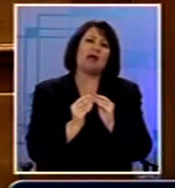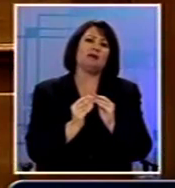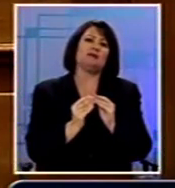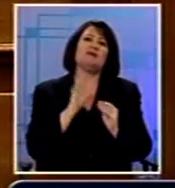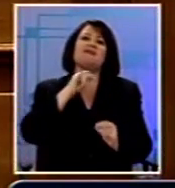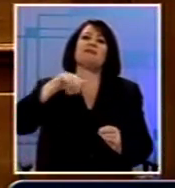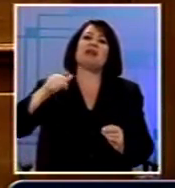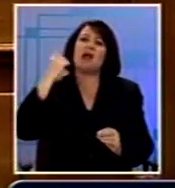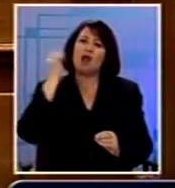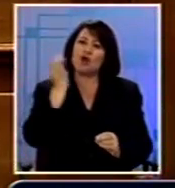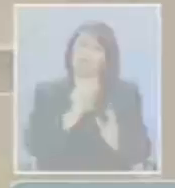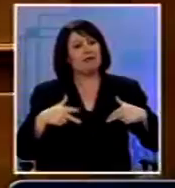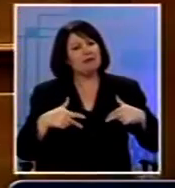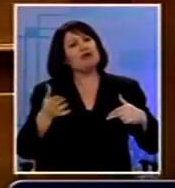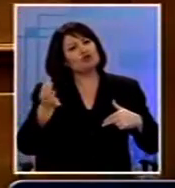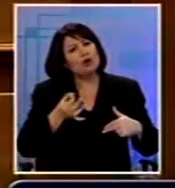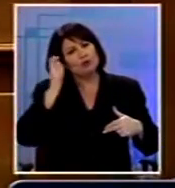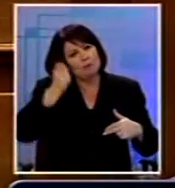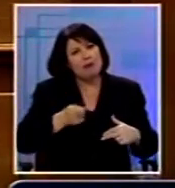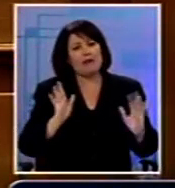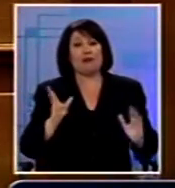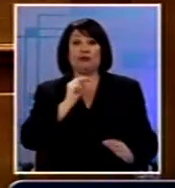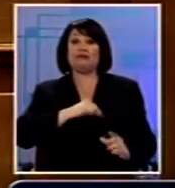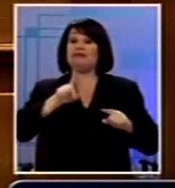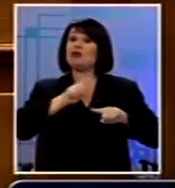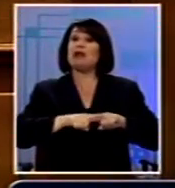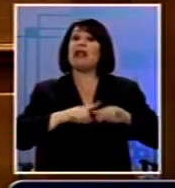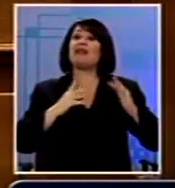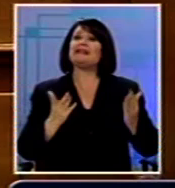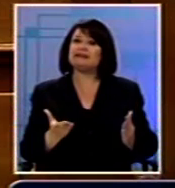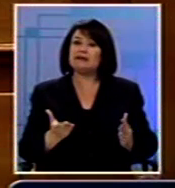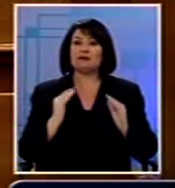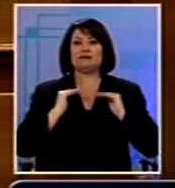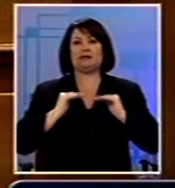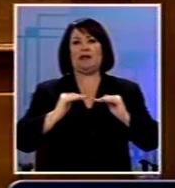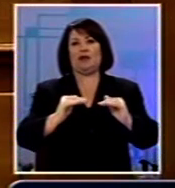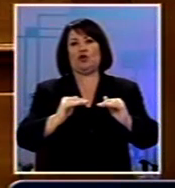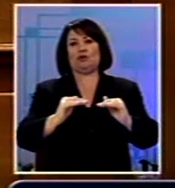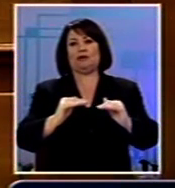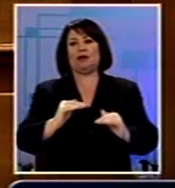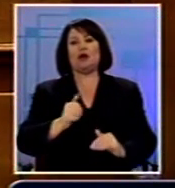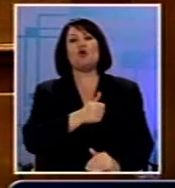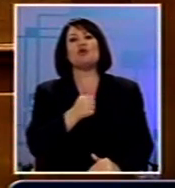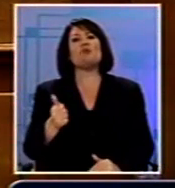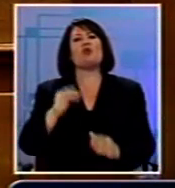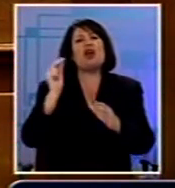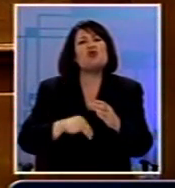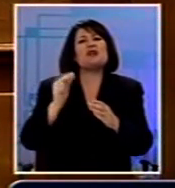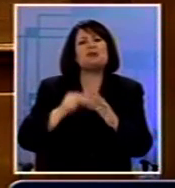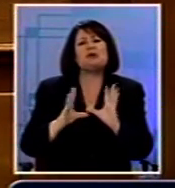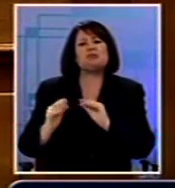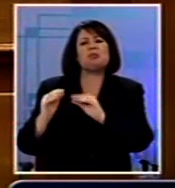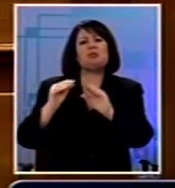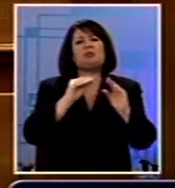του ΦΠΑ. Πάντοτε προσεκτικά. Το συμφέρον της χώρας είναι η σταθερότητα, όχι η ατέλειωτη εκλογολογία και ο